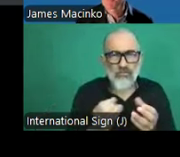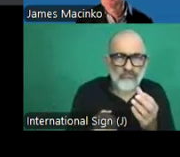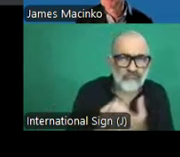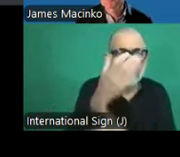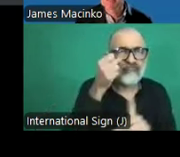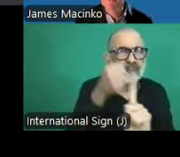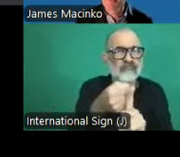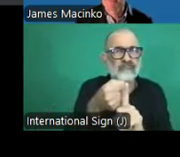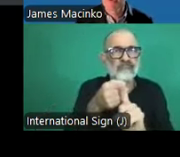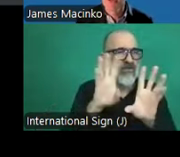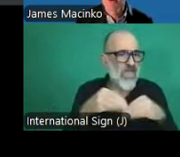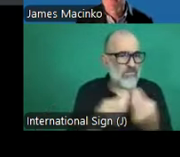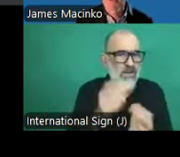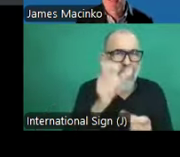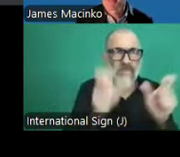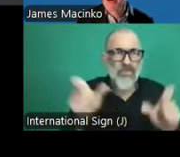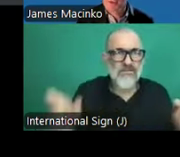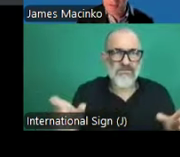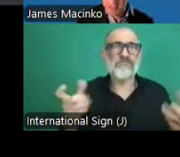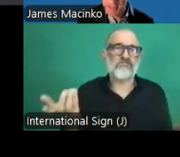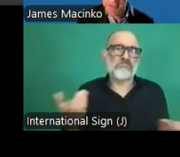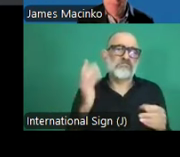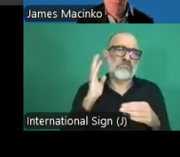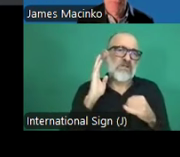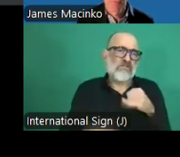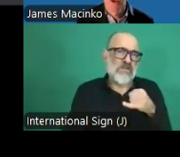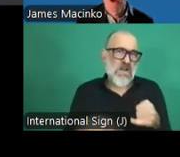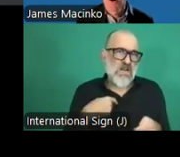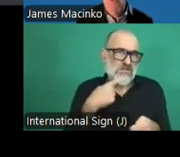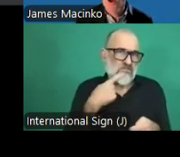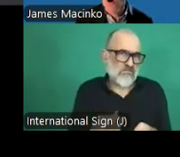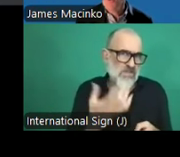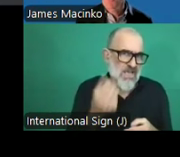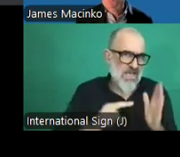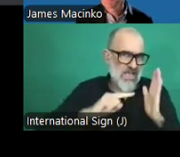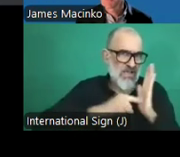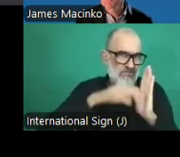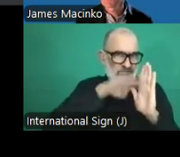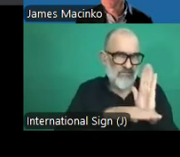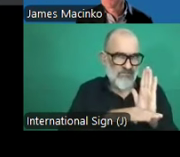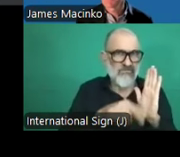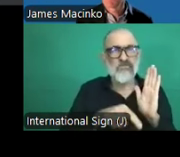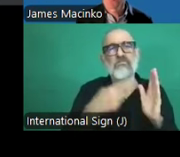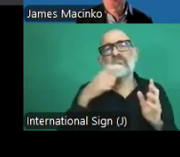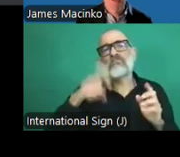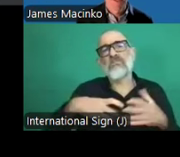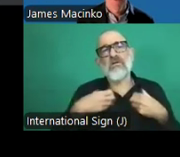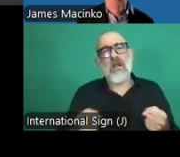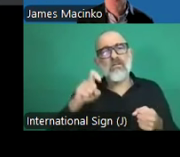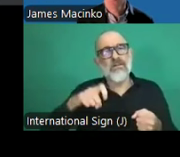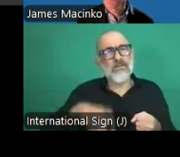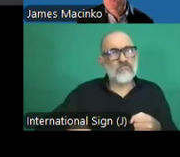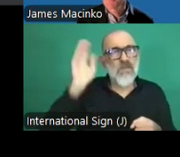couverts, c'est-à-dire des choses spécifiques que les gens ne peuvent pas recevoir dans les santé dont ils